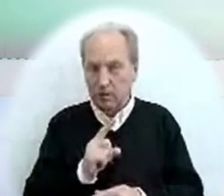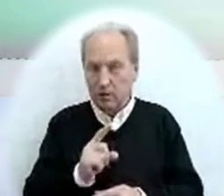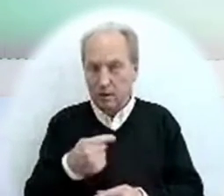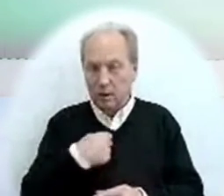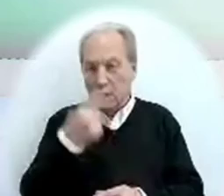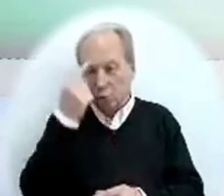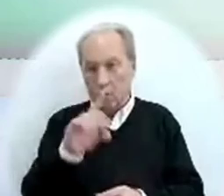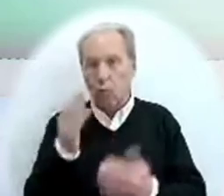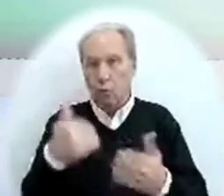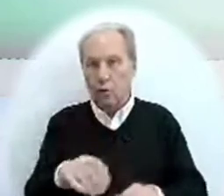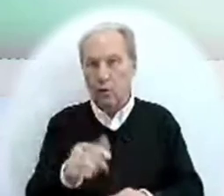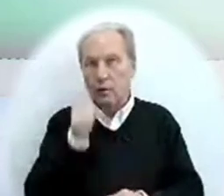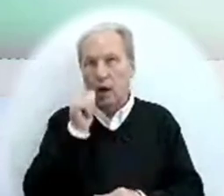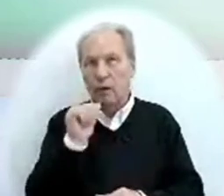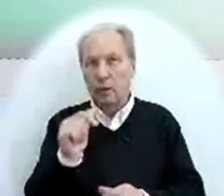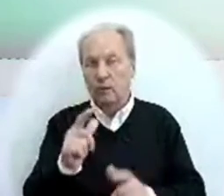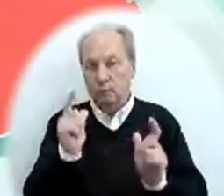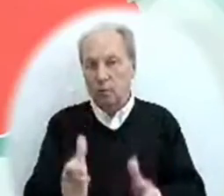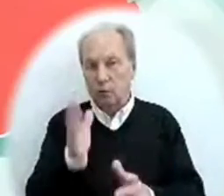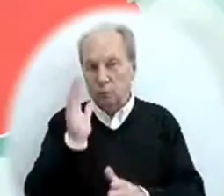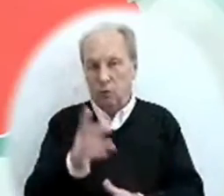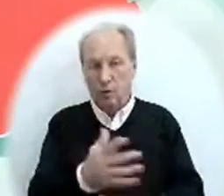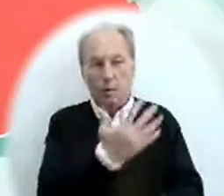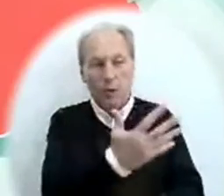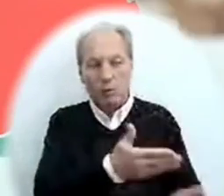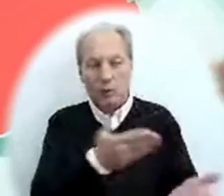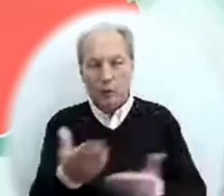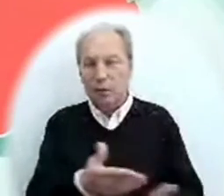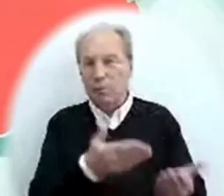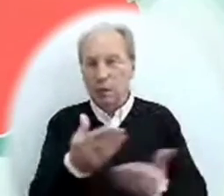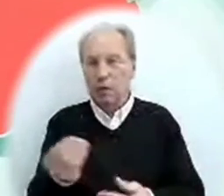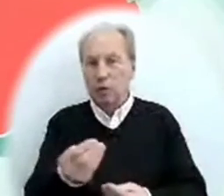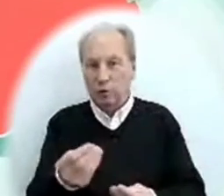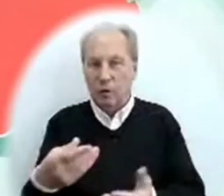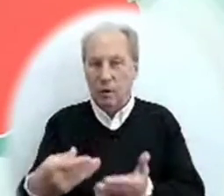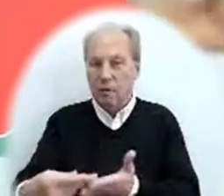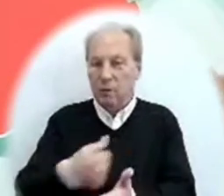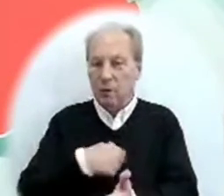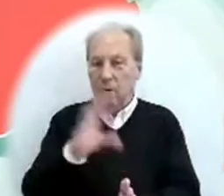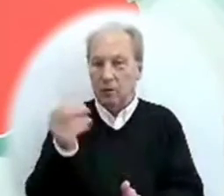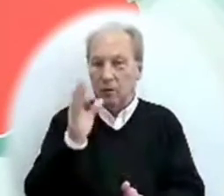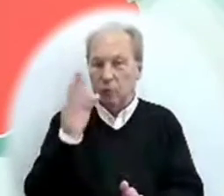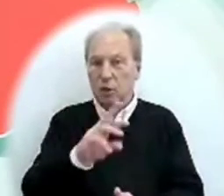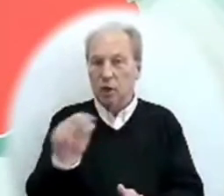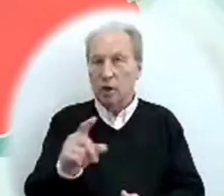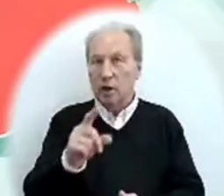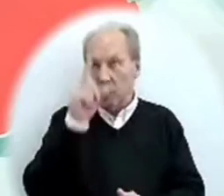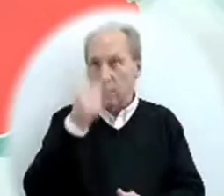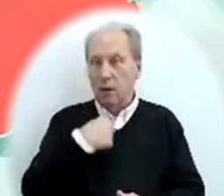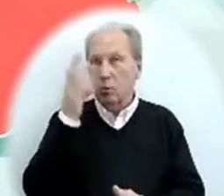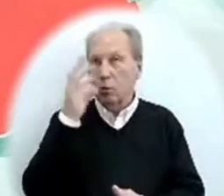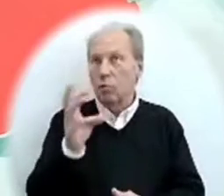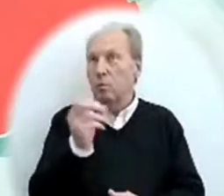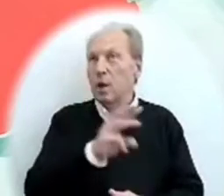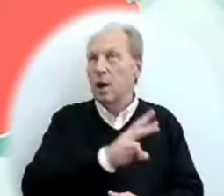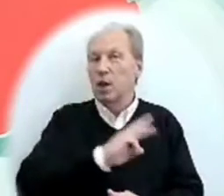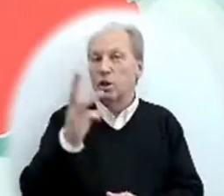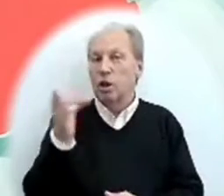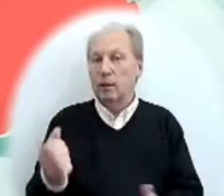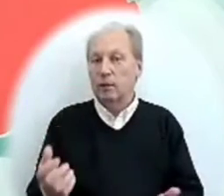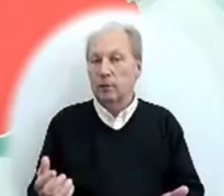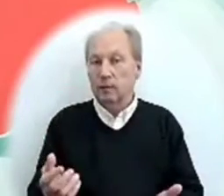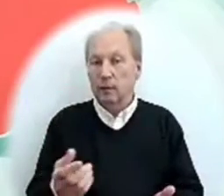5 по 5 пригласят, все купят продукт, сколько надо, и все выплаты мне произойдут, и прямо через месяц я буду миллионершей. Вот. Ну, конечно, жизнь показала,